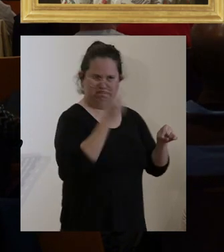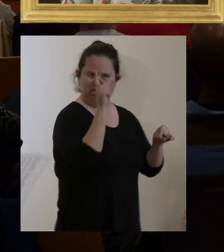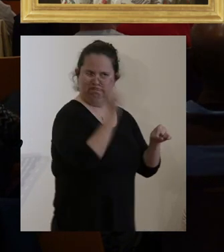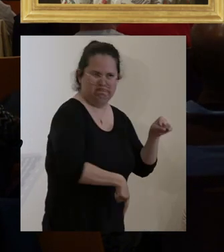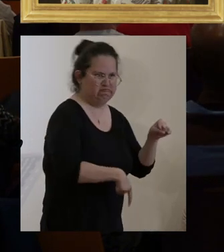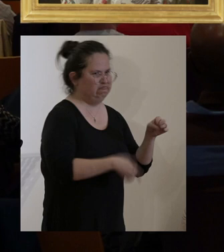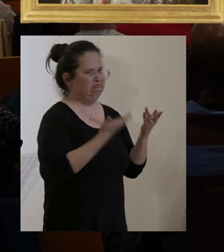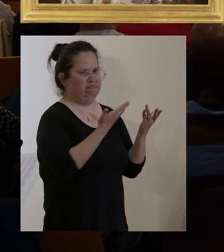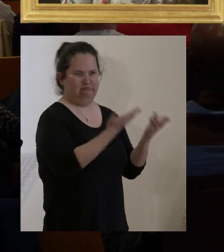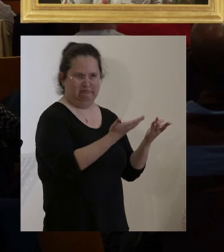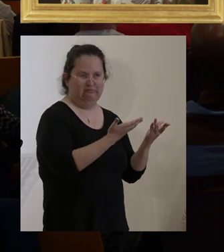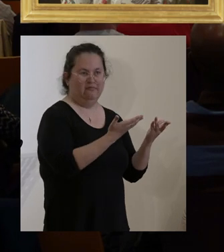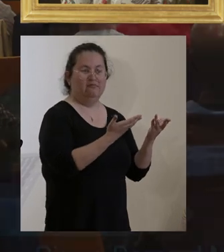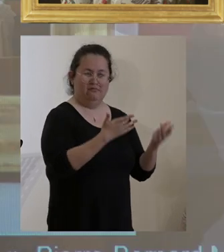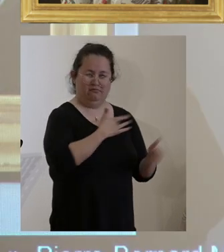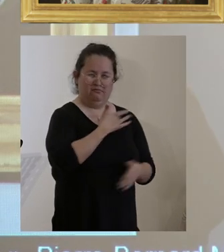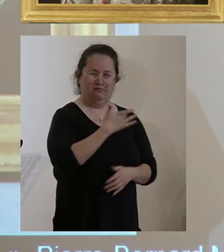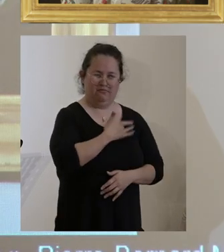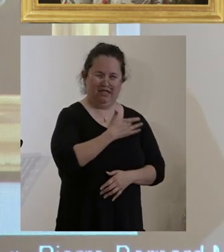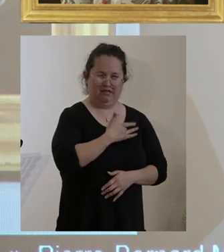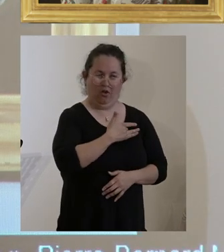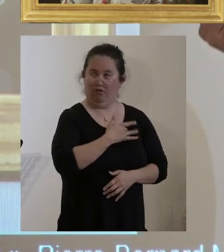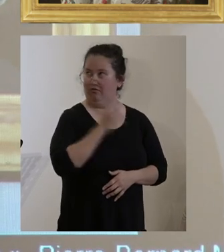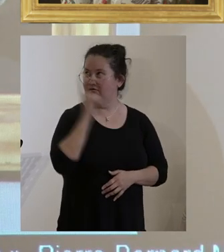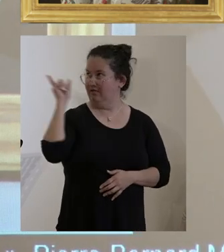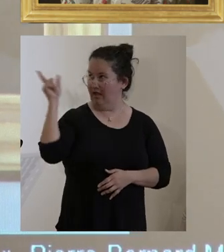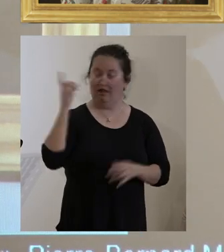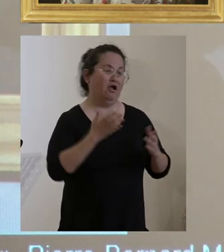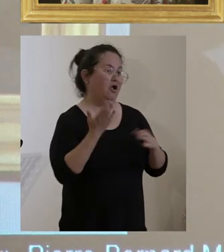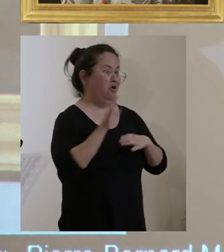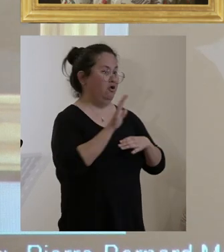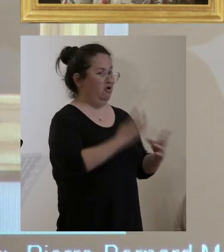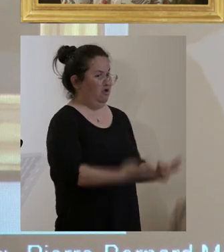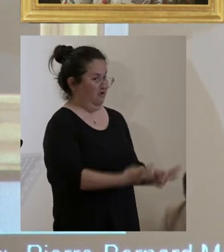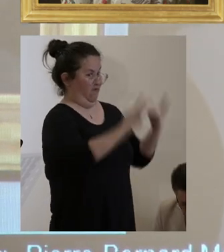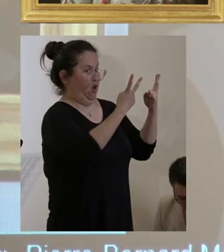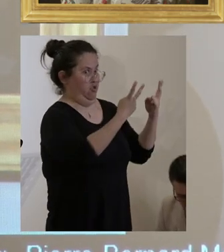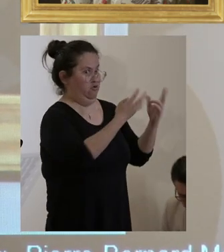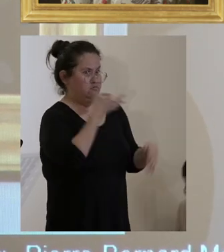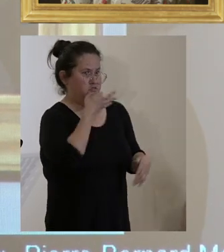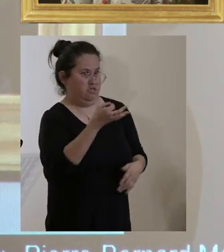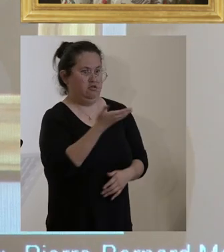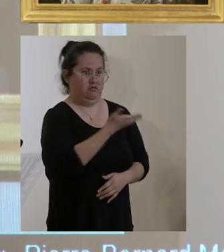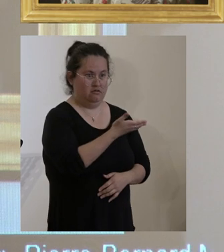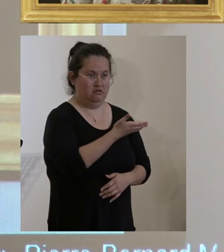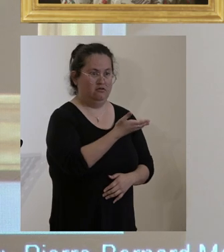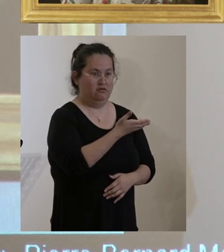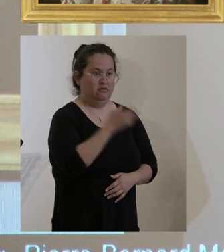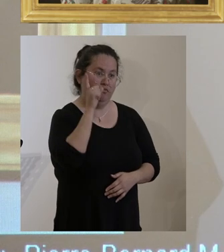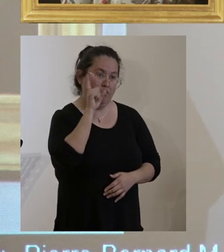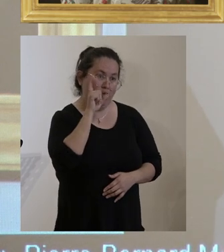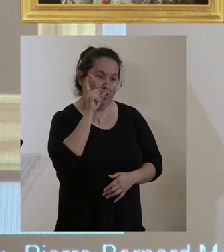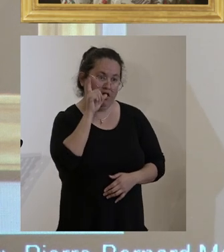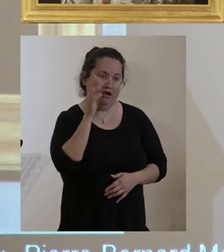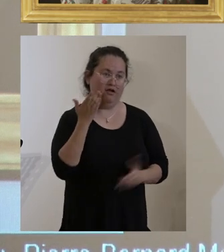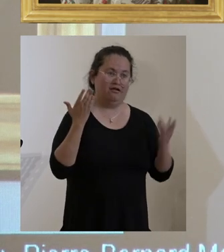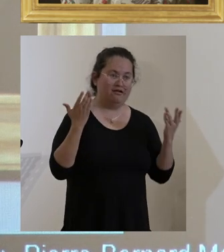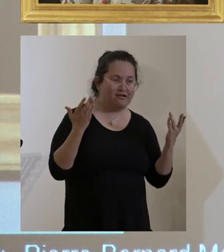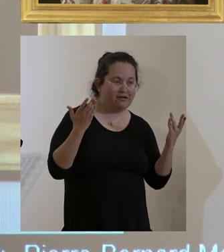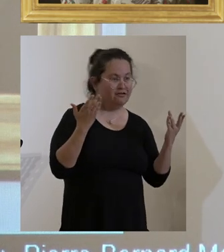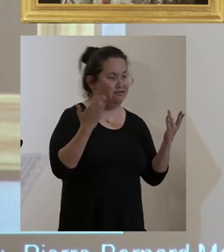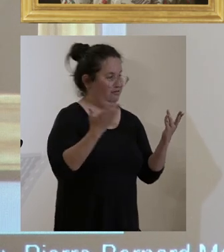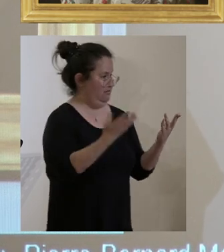trouve que c'est particulièrement intéressant de le valoriser ici, dans un tableau où, encore une fois, la personne qui devait être mise